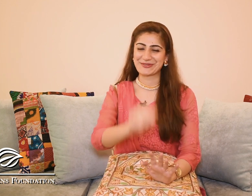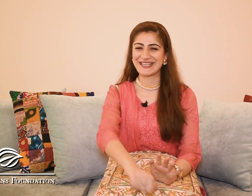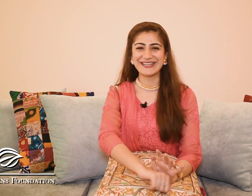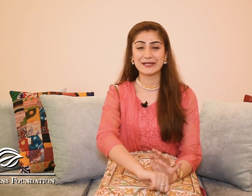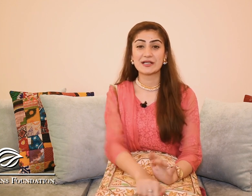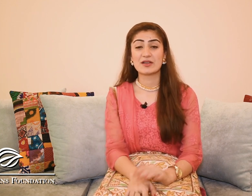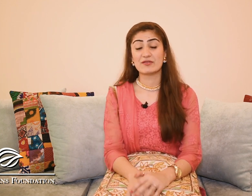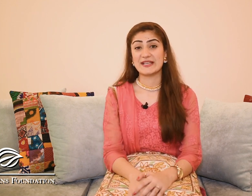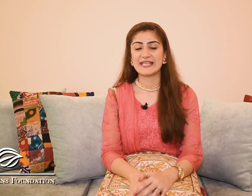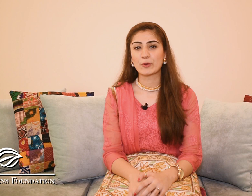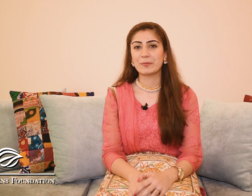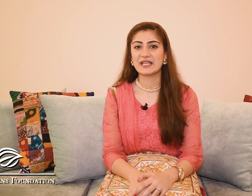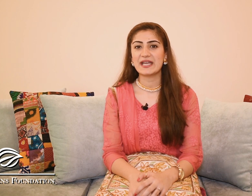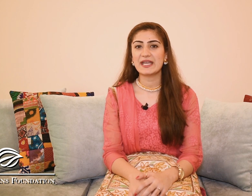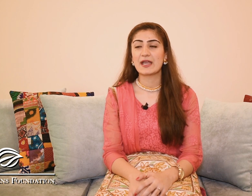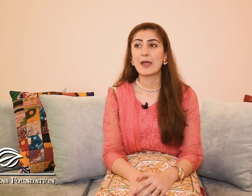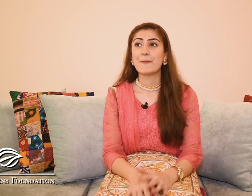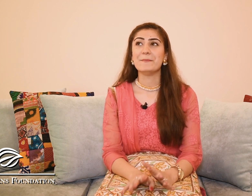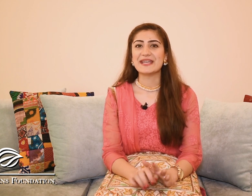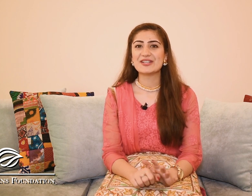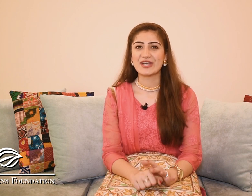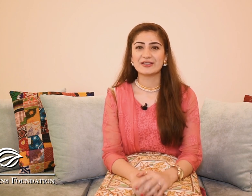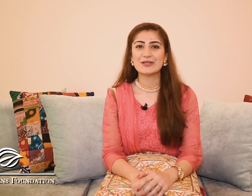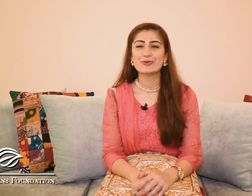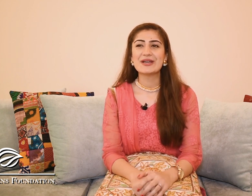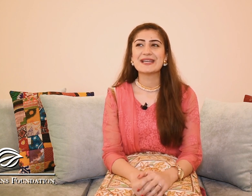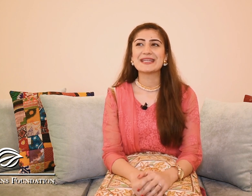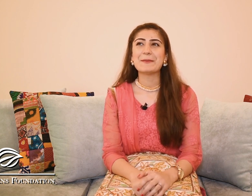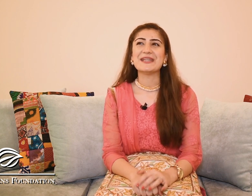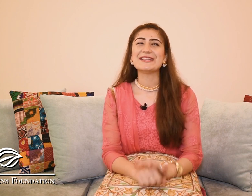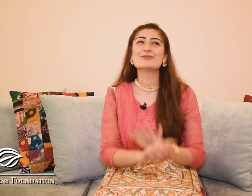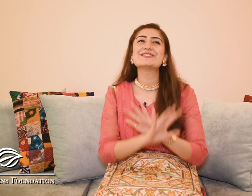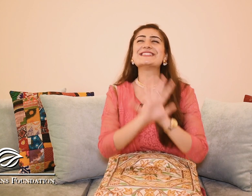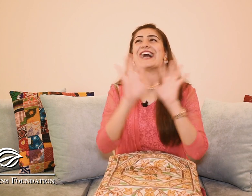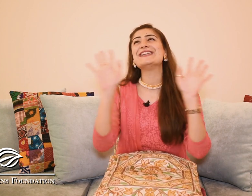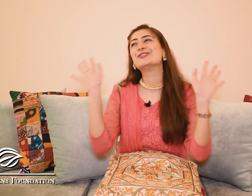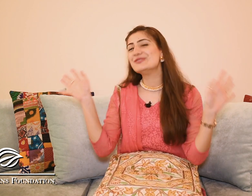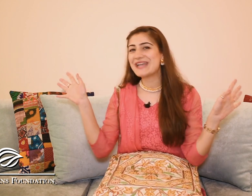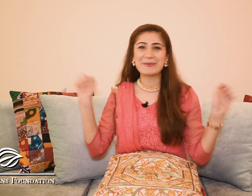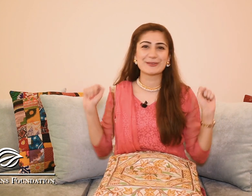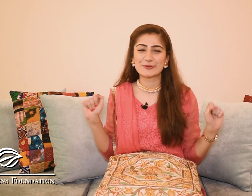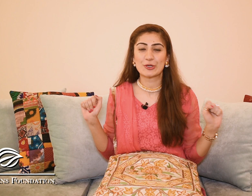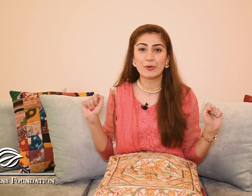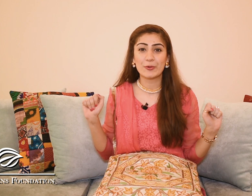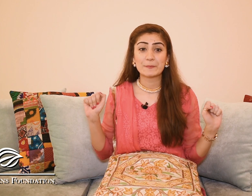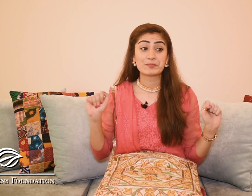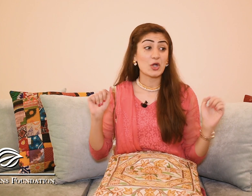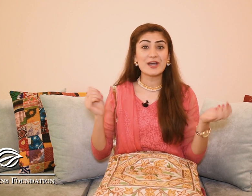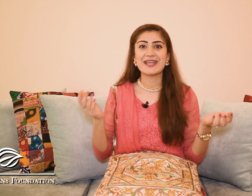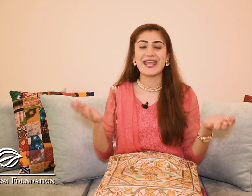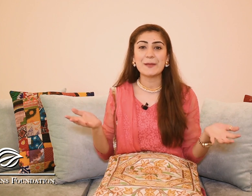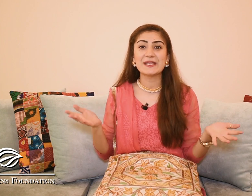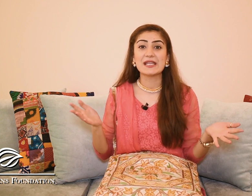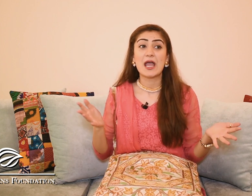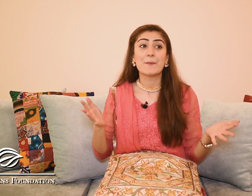अच्छे दोस्त हैं। वैसे आपको पता है, मैं चाहती हूँ कि मेरे तो सारी दुनिया में दोस्त हों,